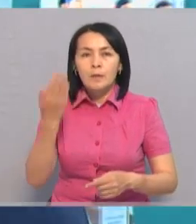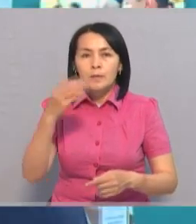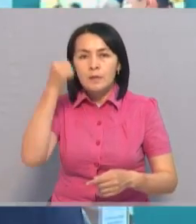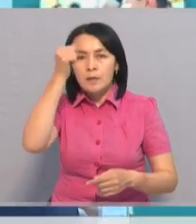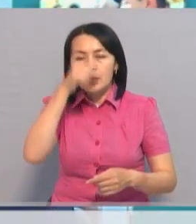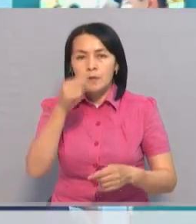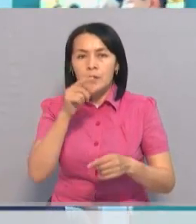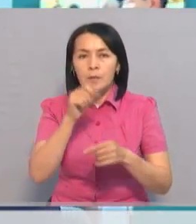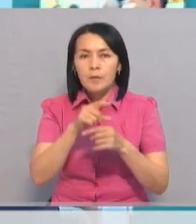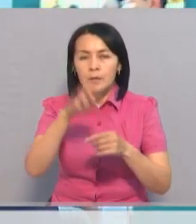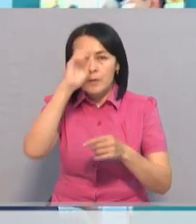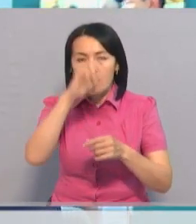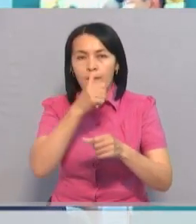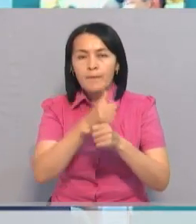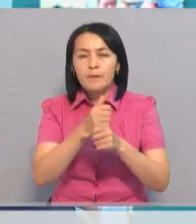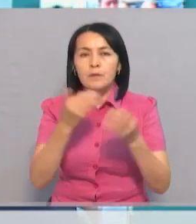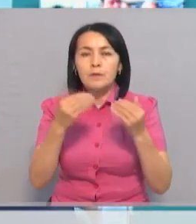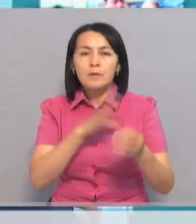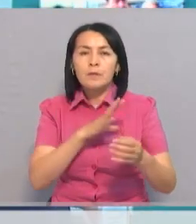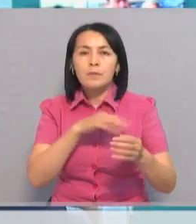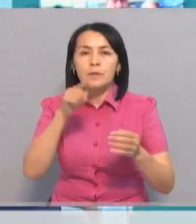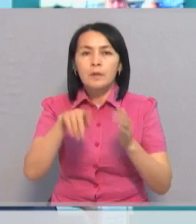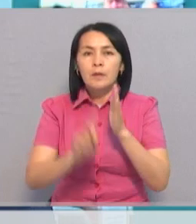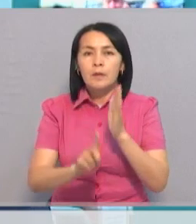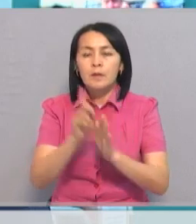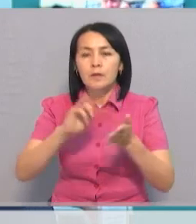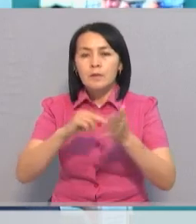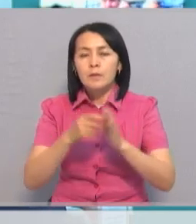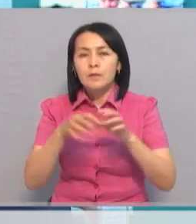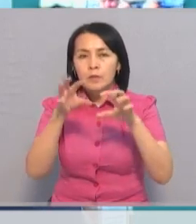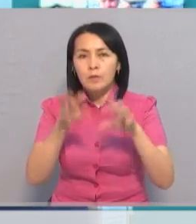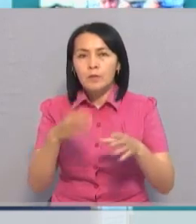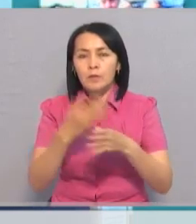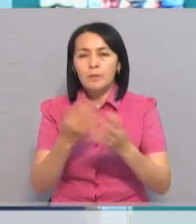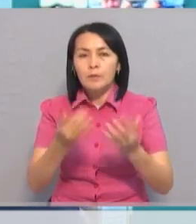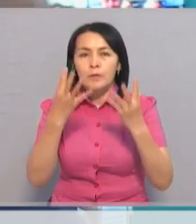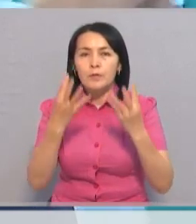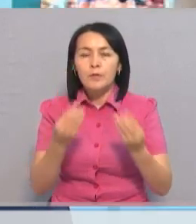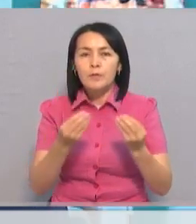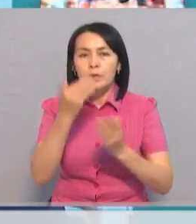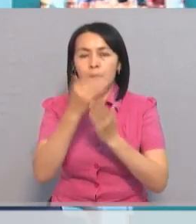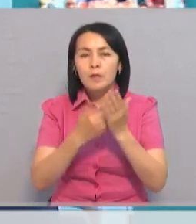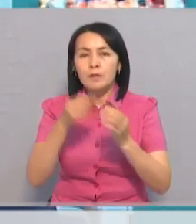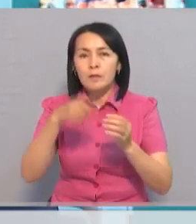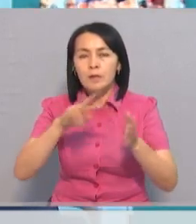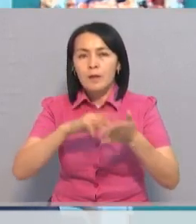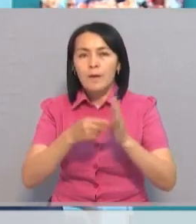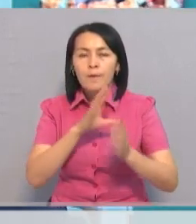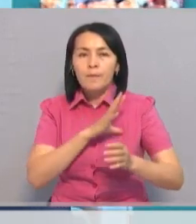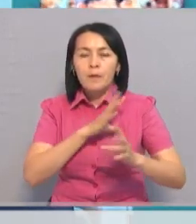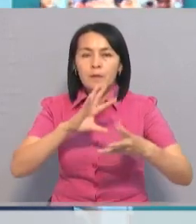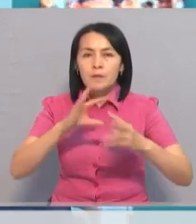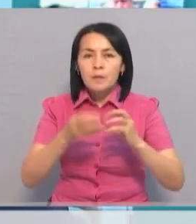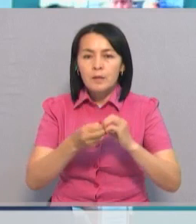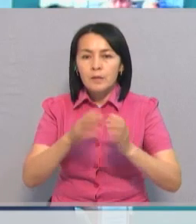поручению председателя партии Ерлан Жахановича Кушанова был дан старт проекту «Хутық көмек». На сегодняшний день в рамках данного проекта были